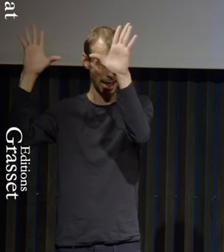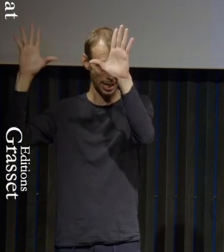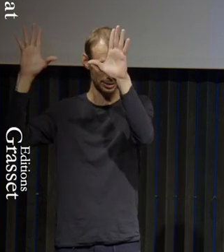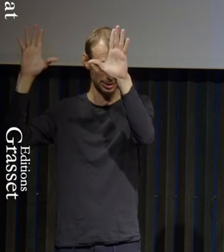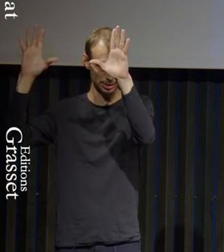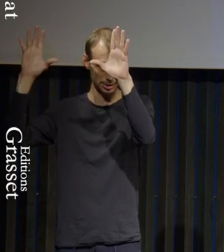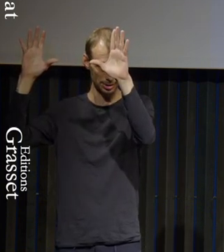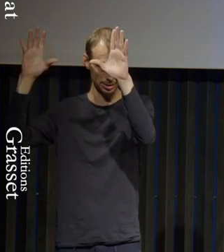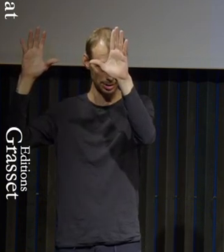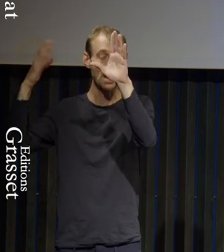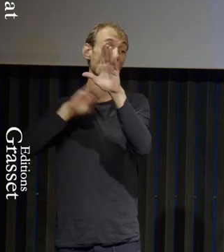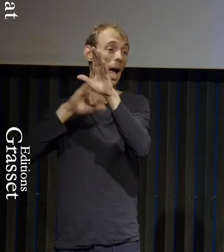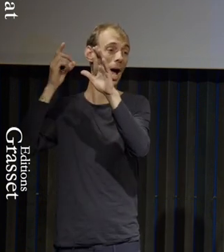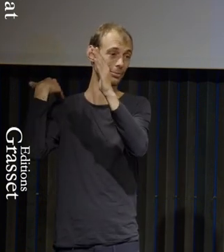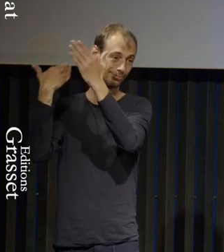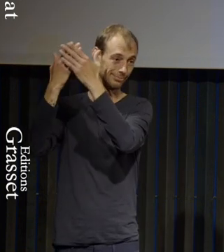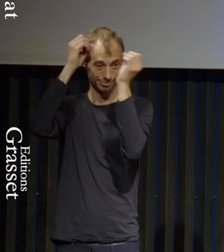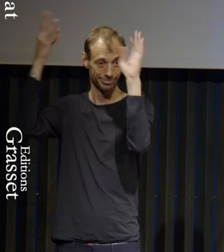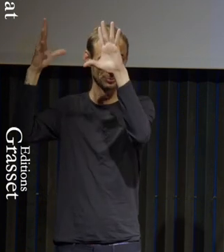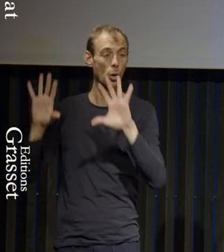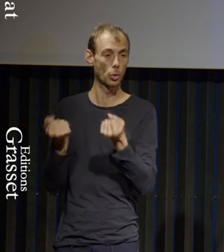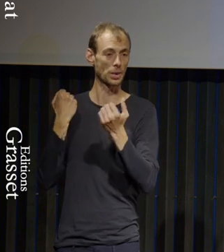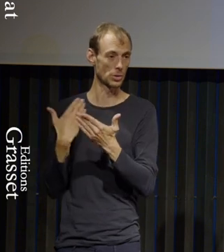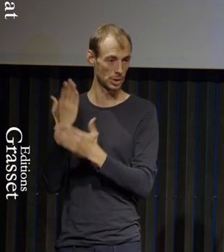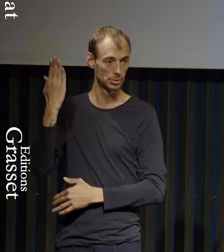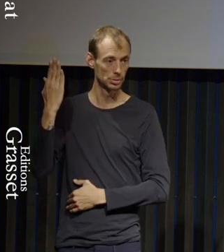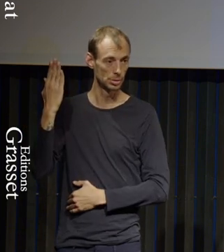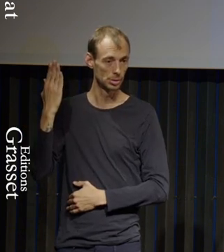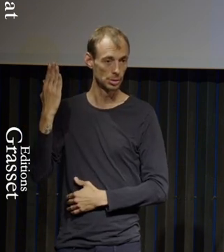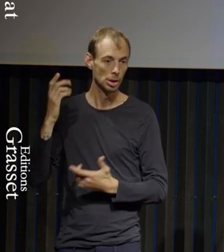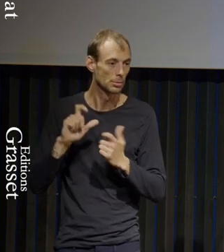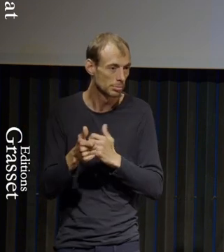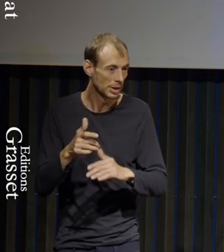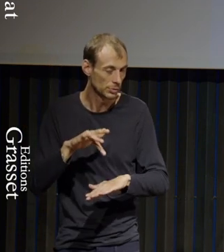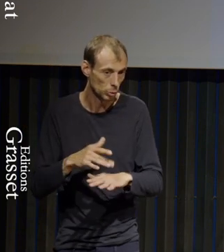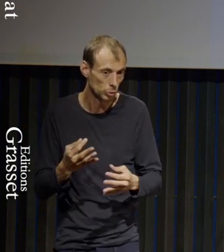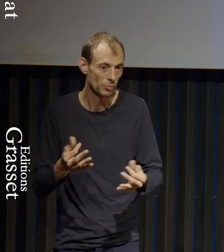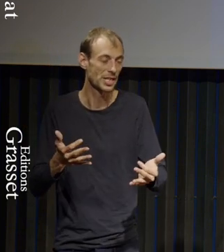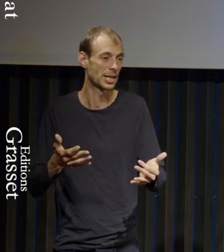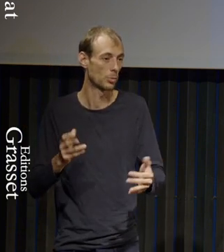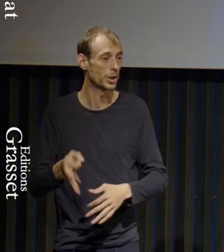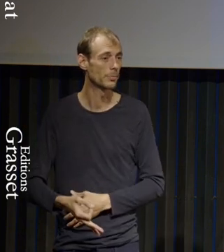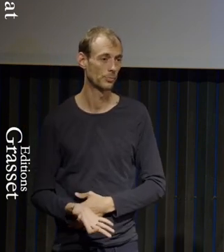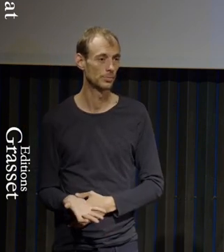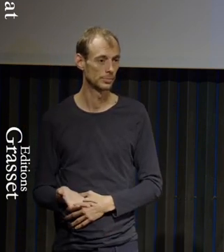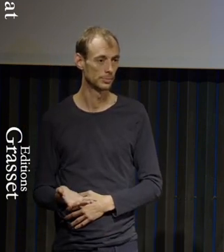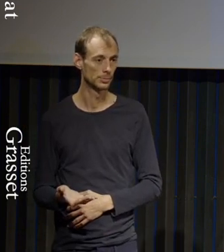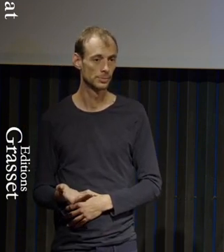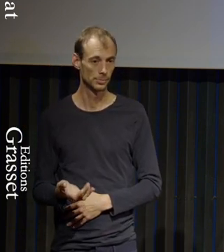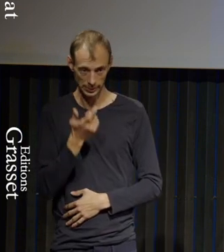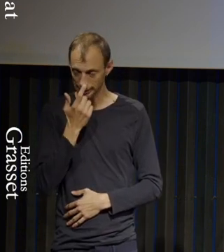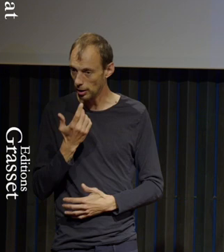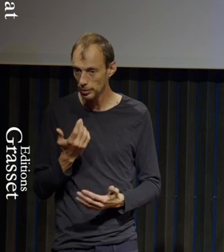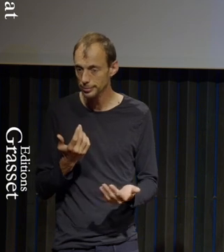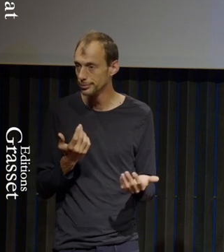devenu vulnérable. De toute façon. Et je pense que le message le plus important, et je crois qu'il est essentiel pour